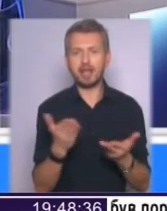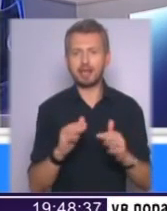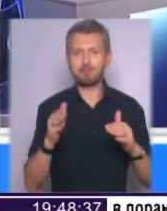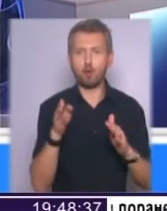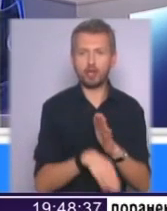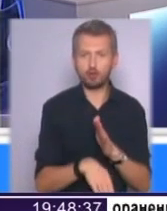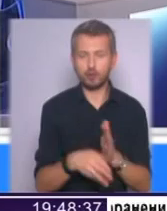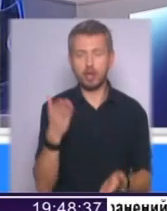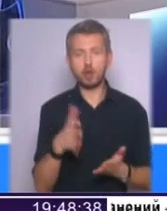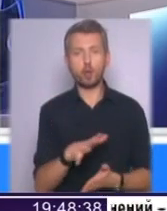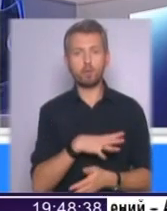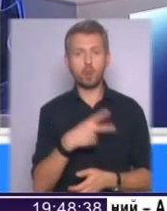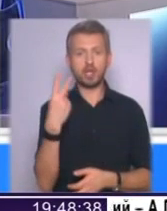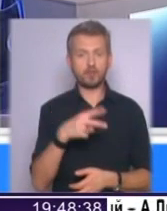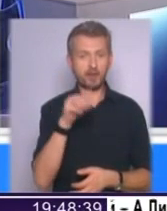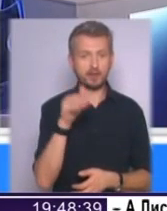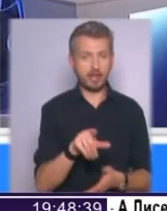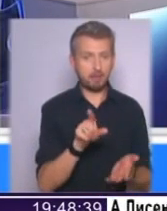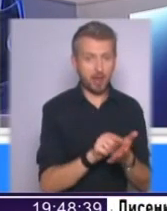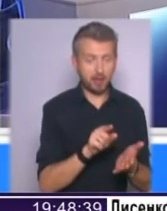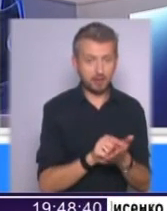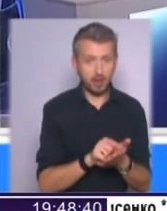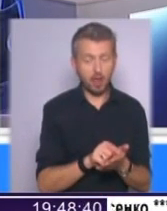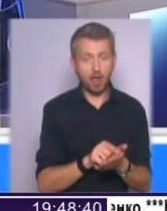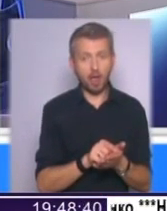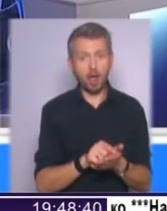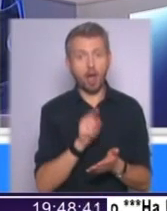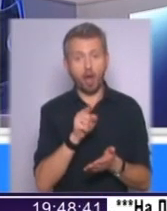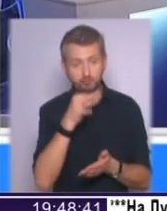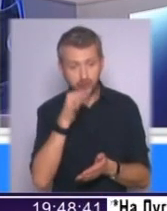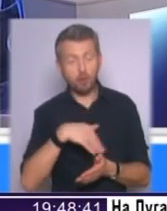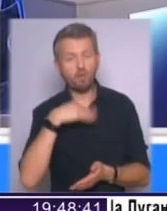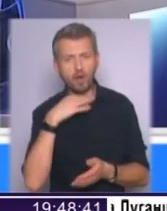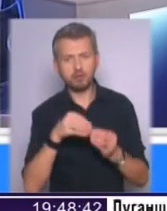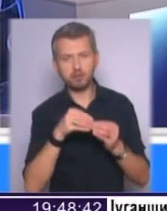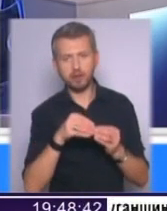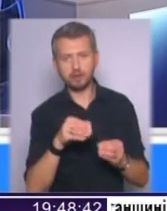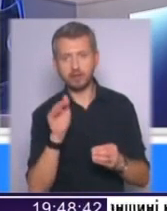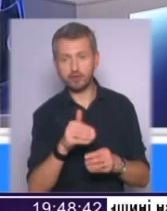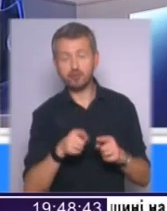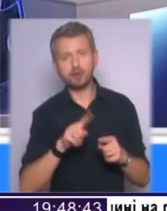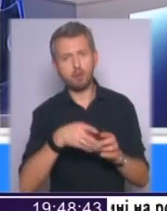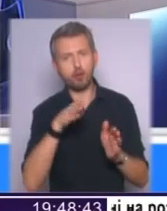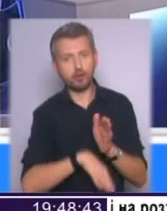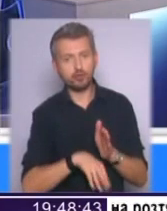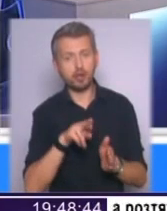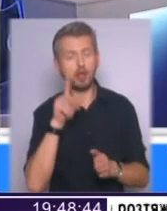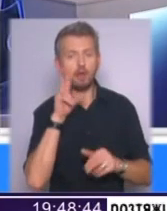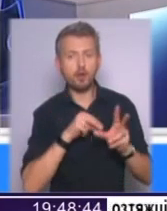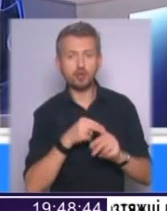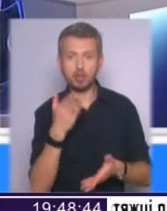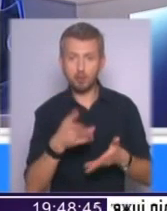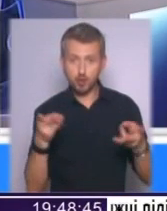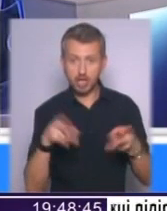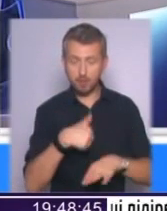якщо було 20 тисяч пенсій, а в тебе тобі скажуть фати 10, то це погіршення. Як вважаєте, може треба в Конституції